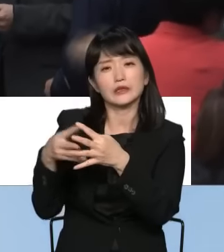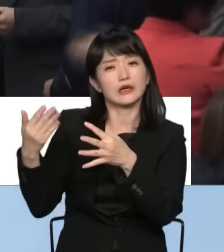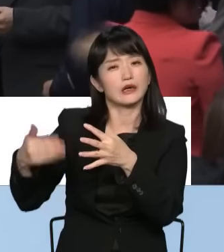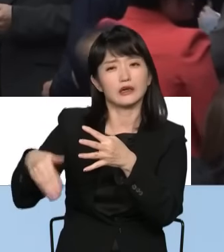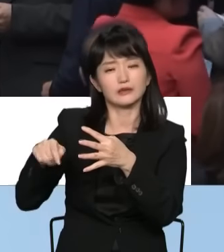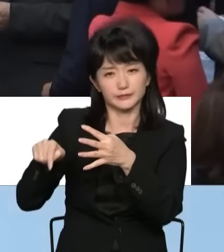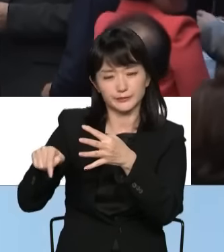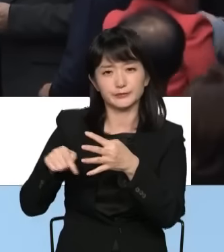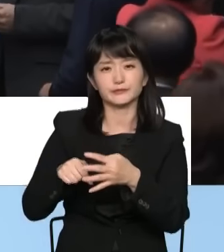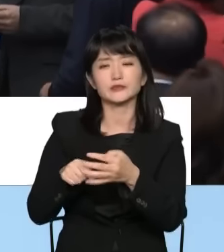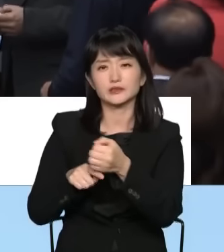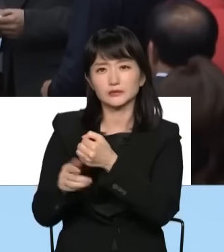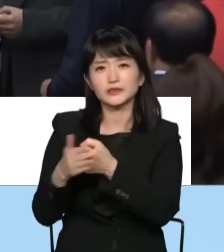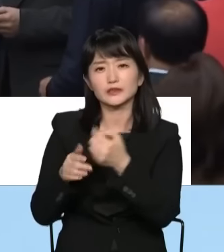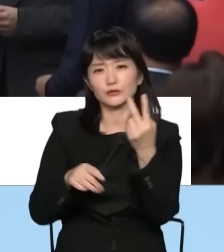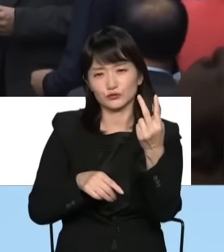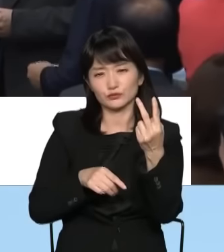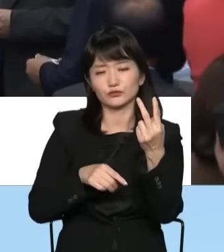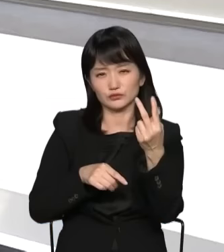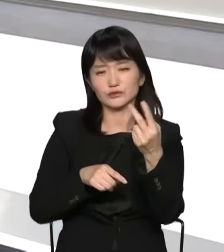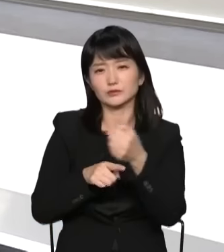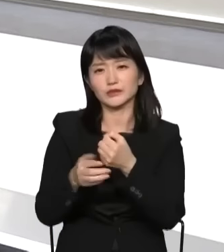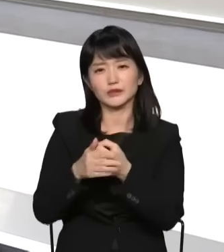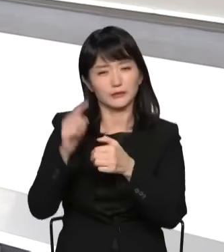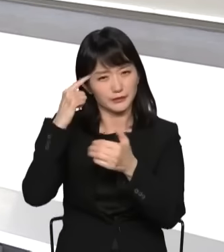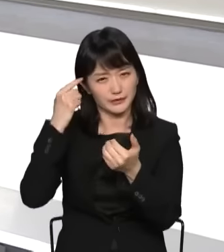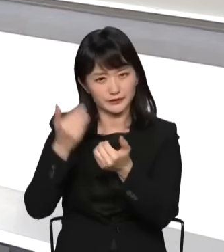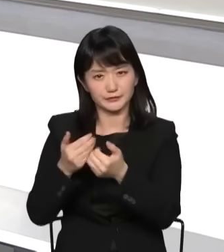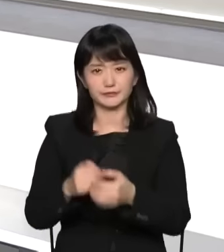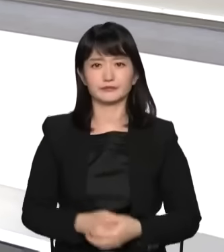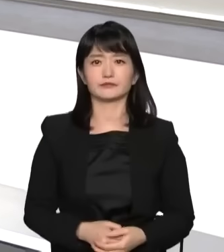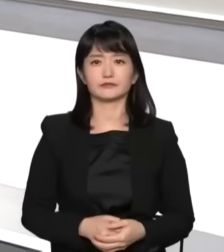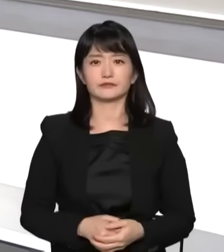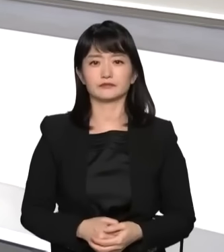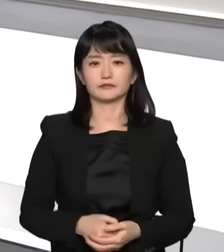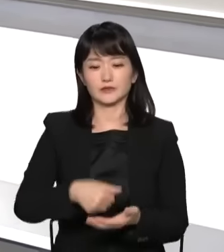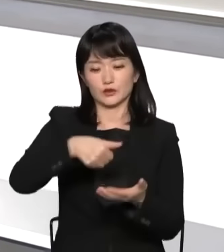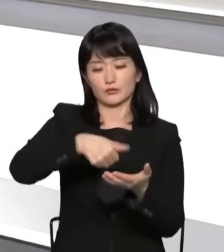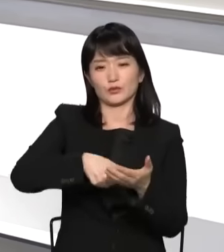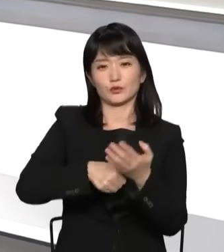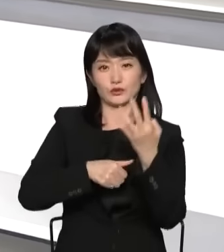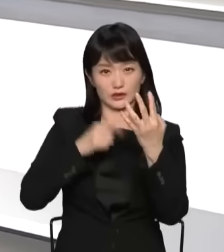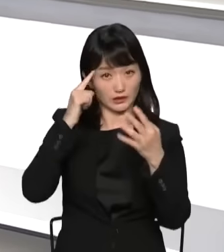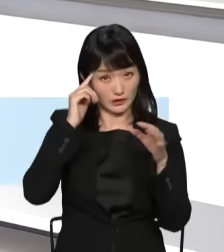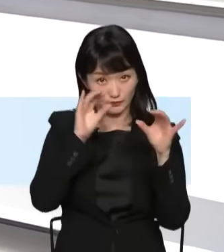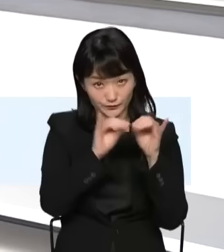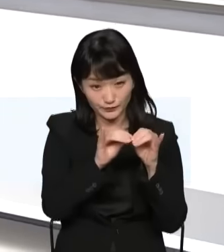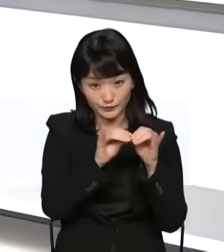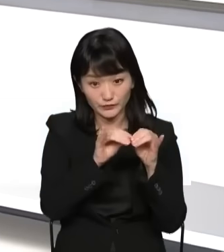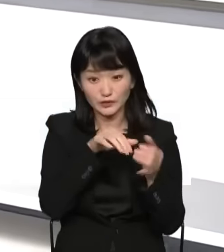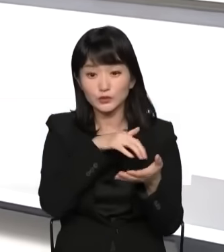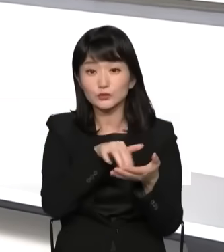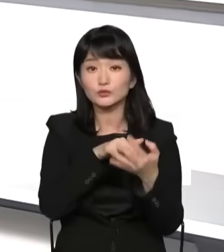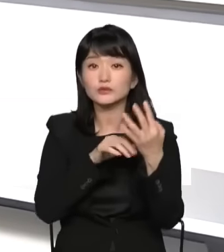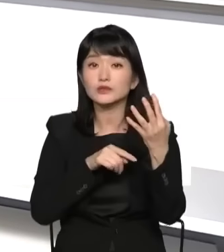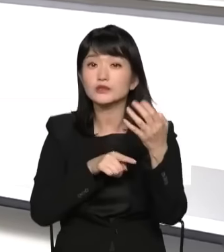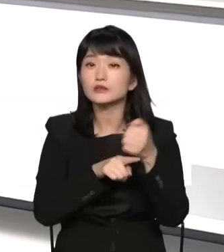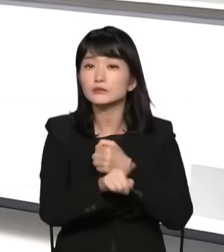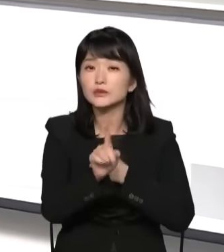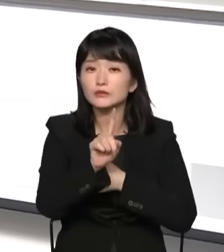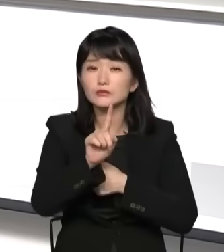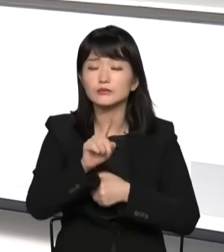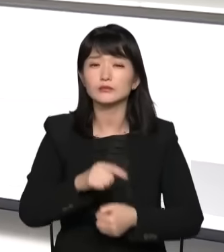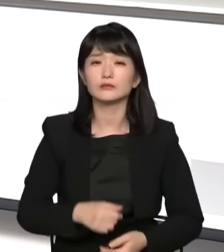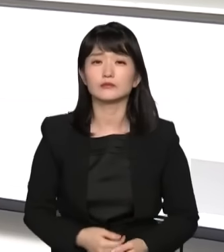역시 그런 의미에서 반대를 던졌습니다네 근데 이탈표가 내 표가 나왔잖아요 자가 주는 의미는 뭐라고